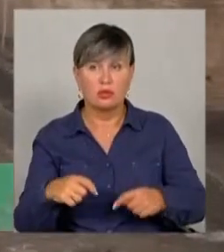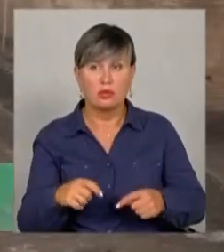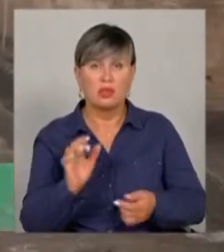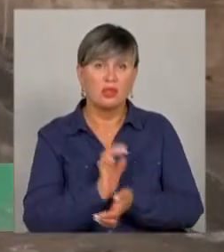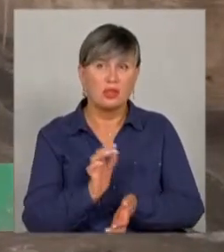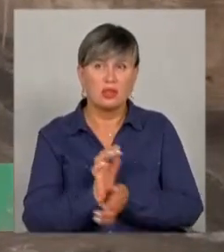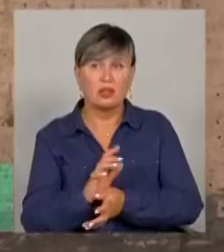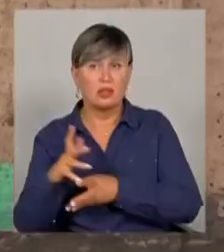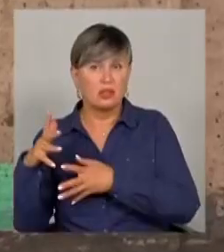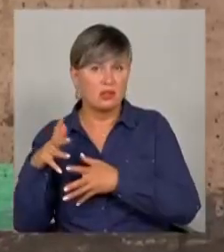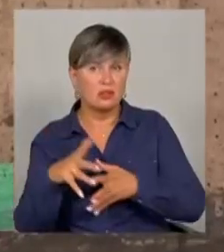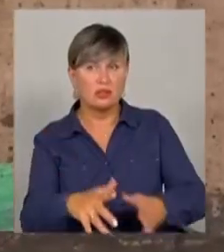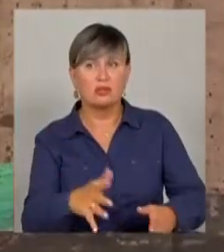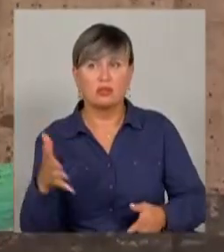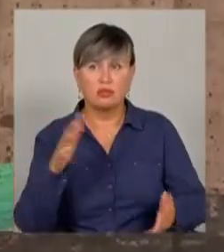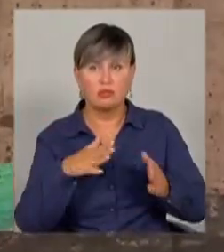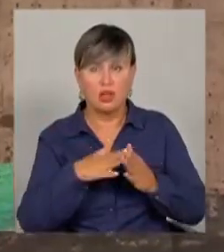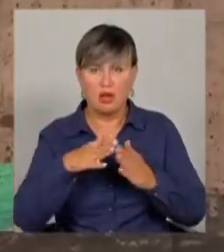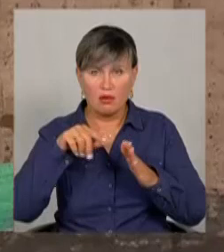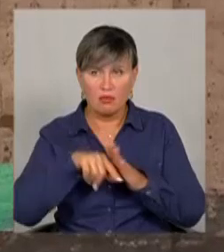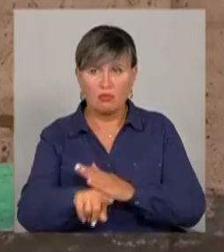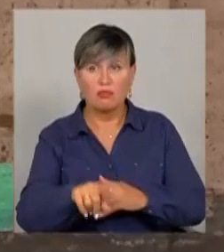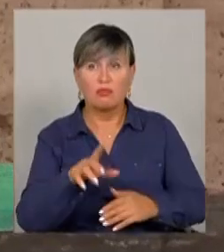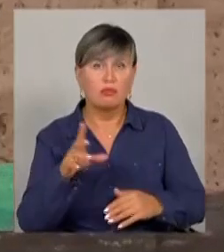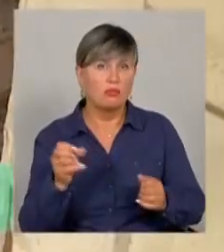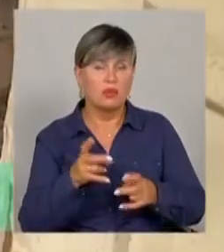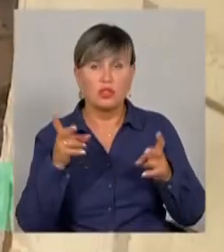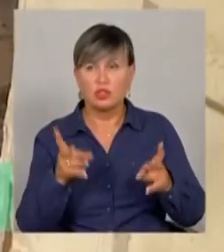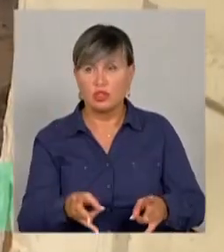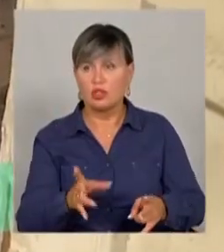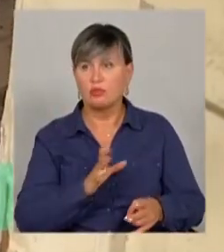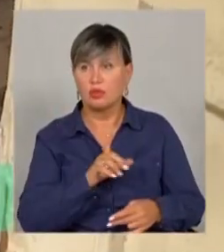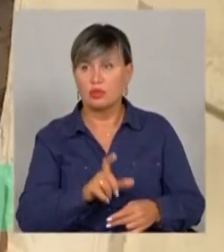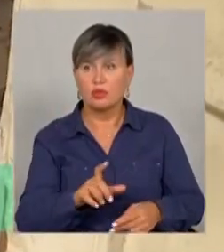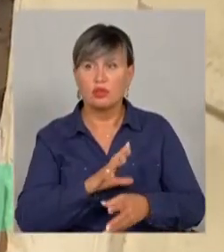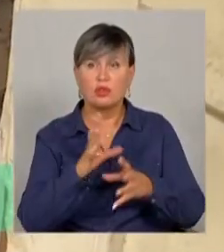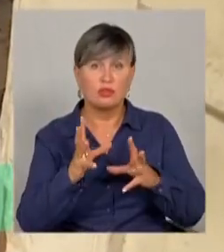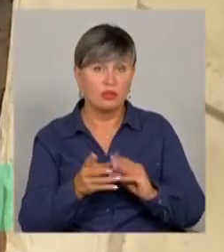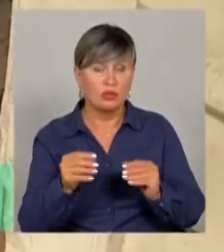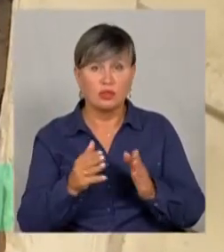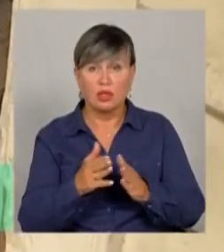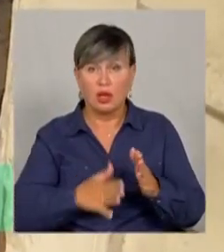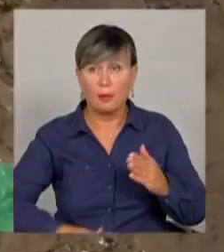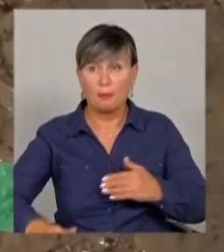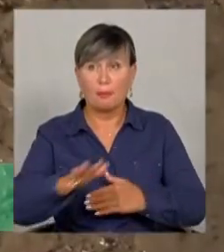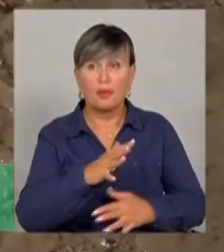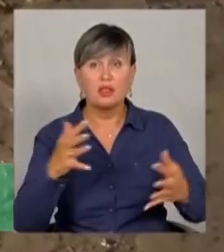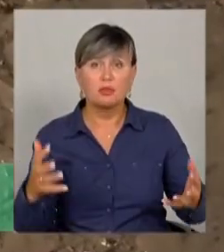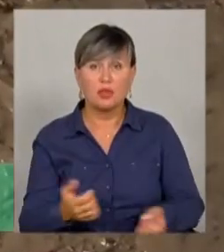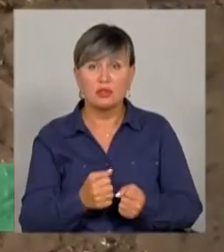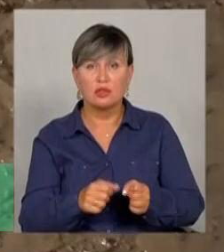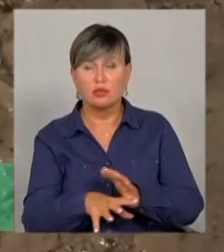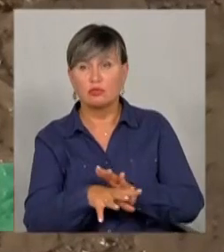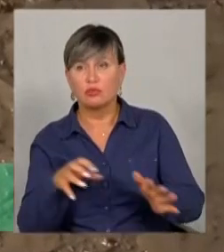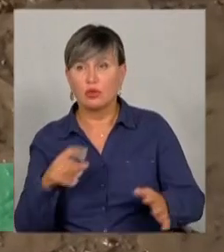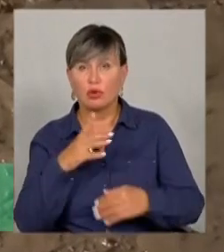грязевым потоком с гор зашла прямо в дома. Обошлось без жертв и пострадавших. Всего из потопленных дворовых территорий спасатели откачали